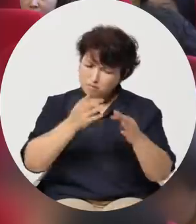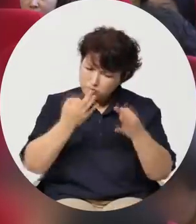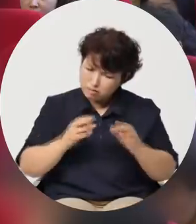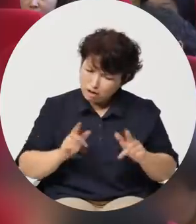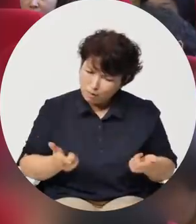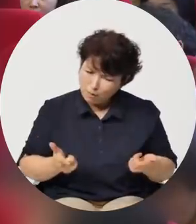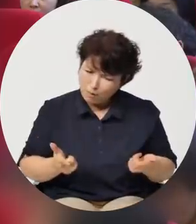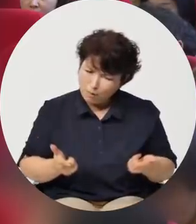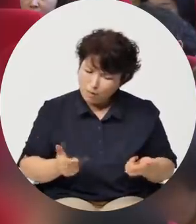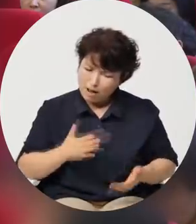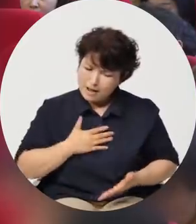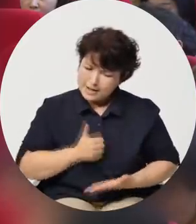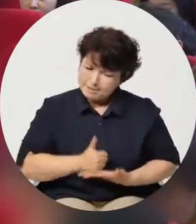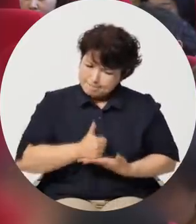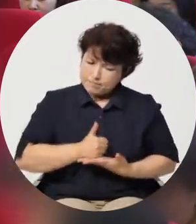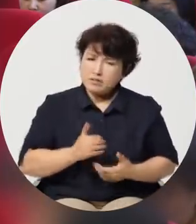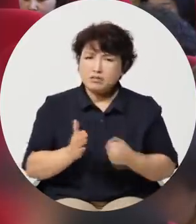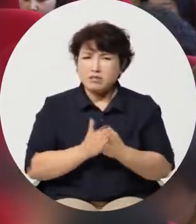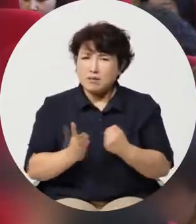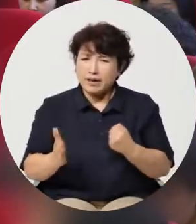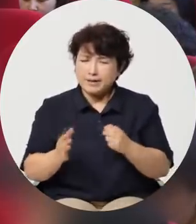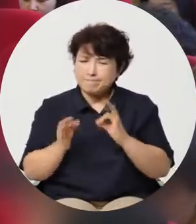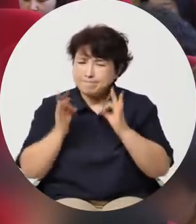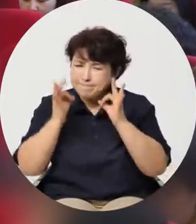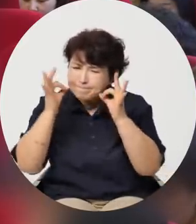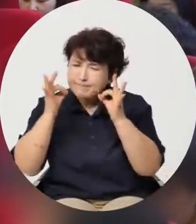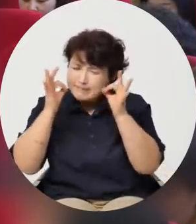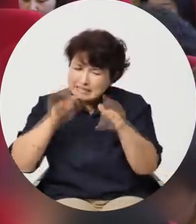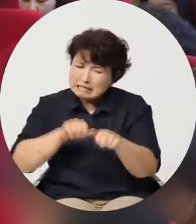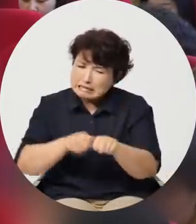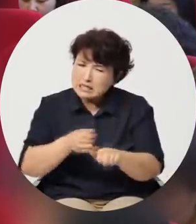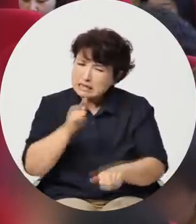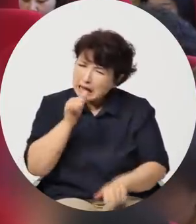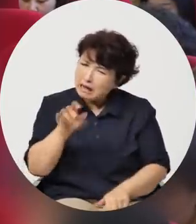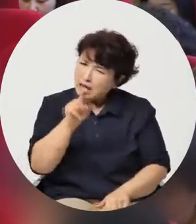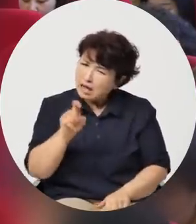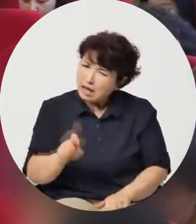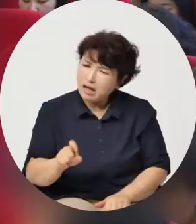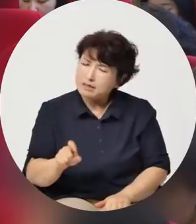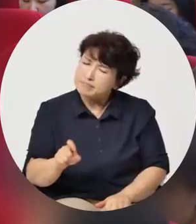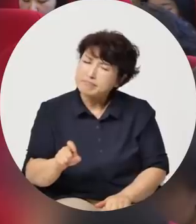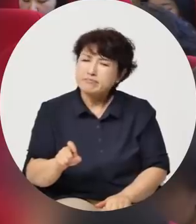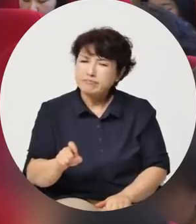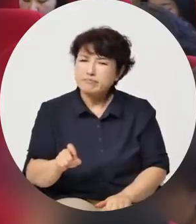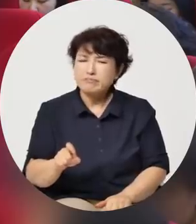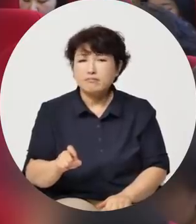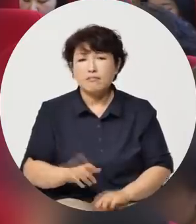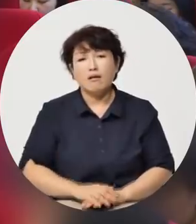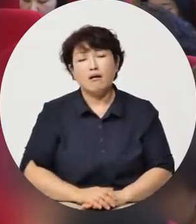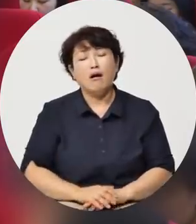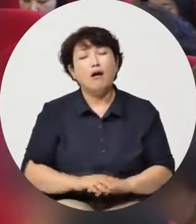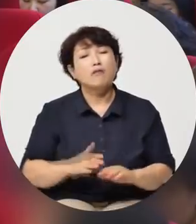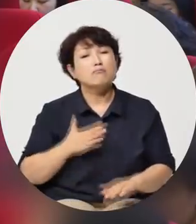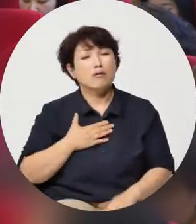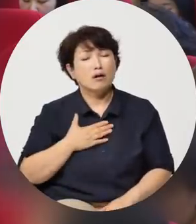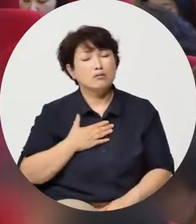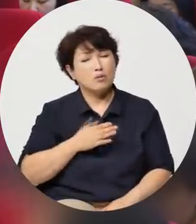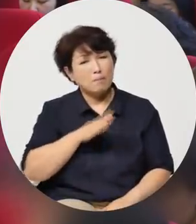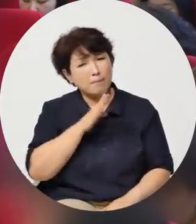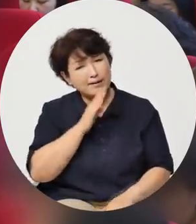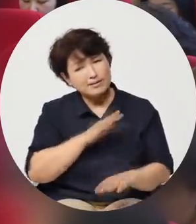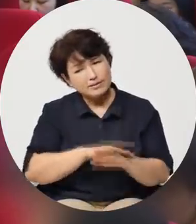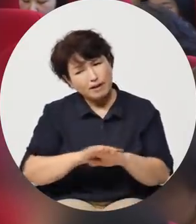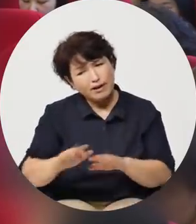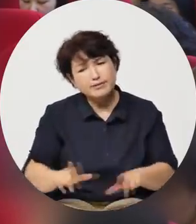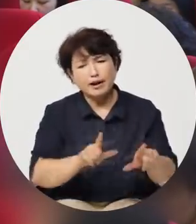못하고 스스로 자존감을 지키기 위해서 발악하는 게 아닌 걸까라는 생각이 들 때가 있습니다. 제가